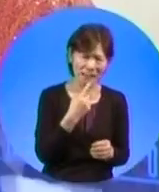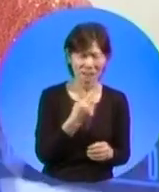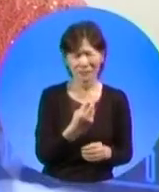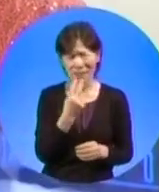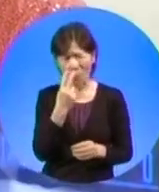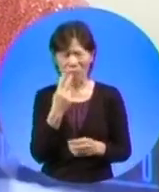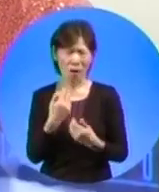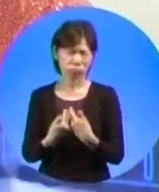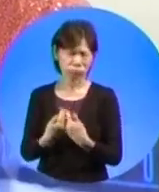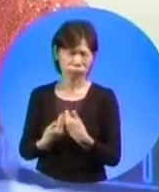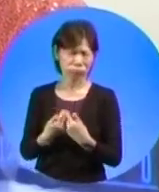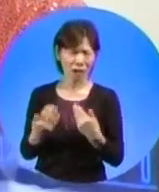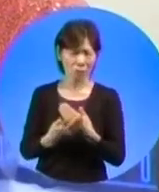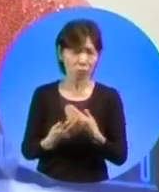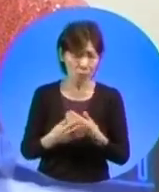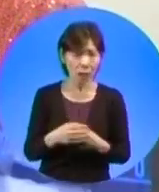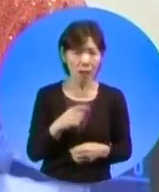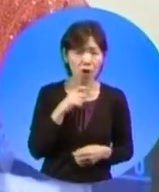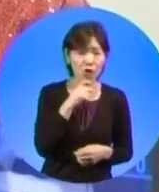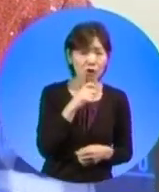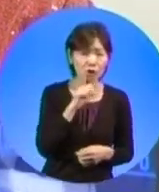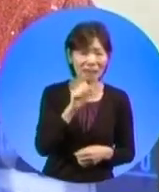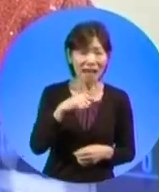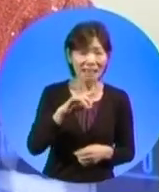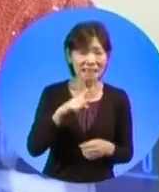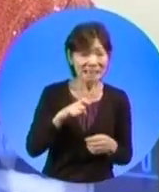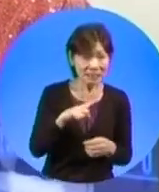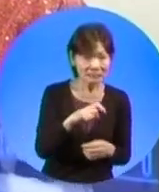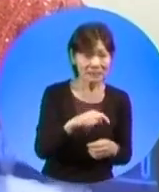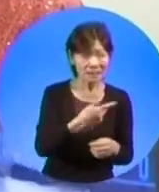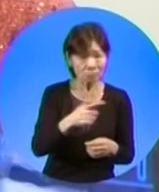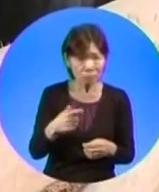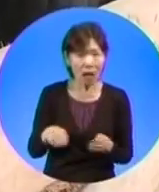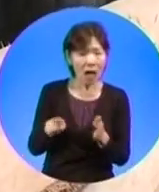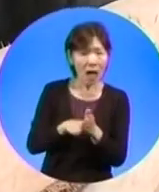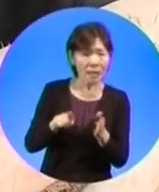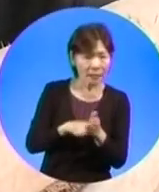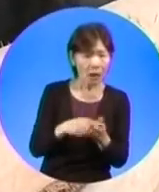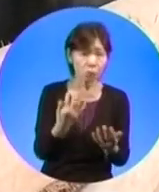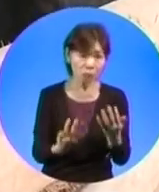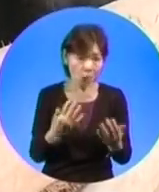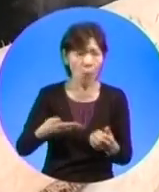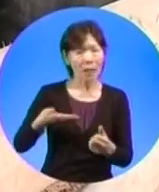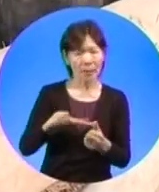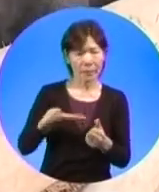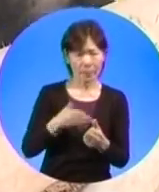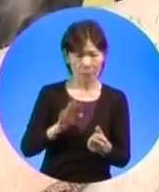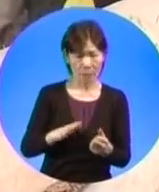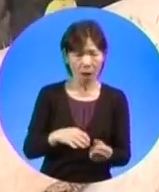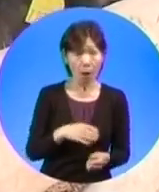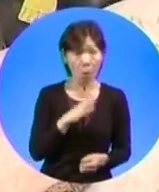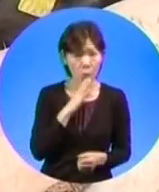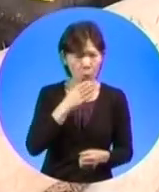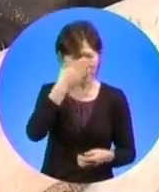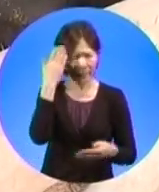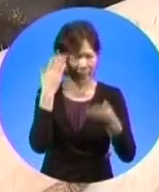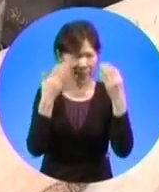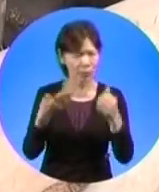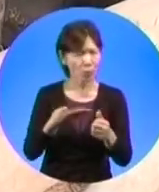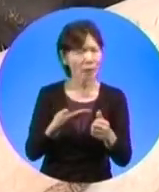ので、納豆菌と乳酸菌を使った餌も使っております。 はい、本当に丁寧に飼育をされてるんですね。 そう